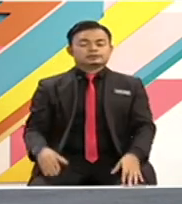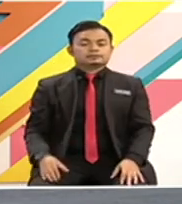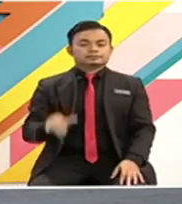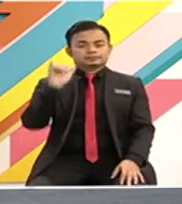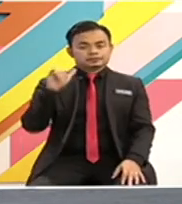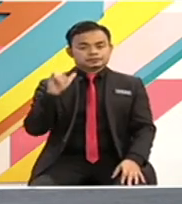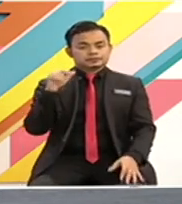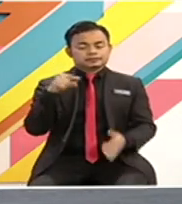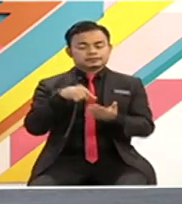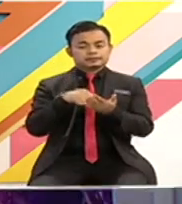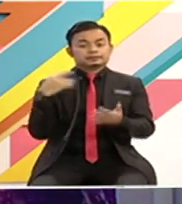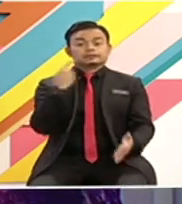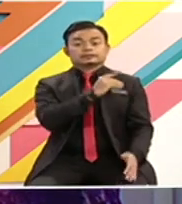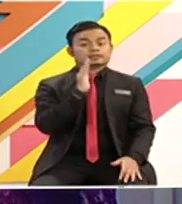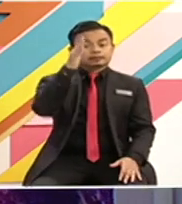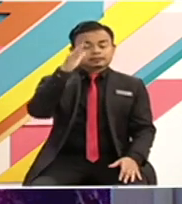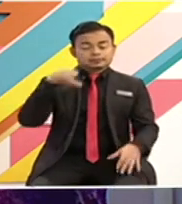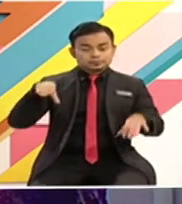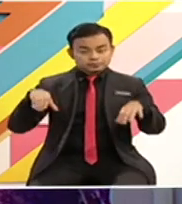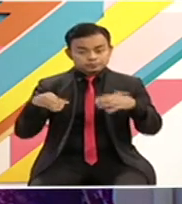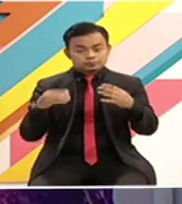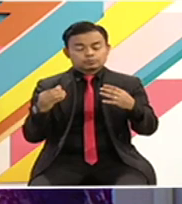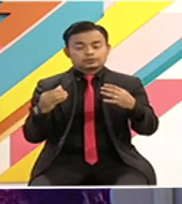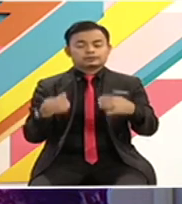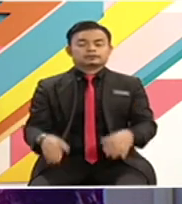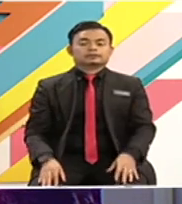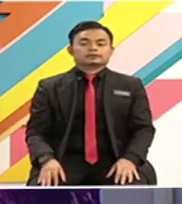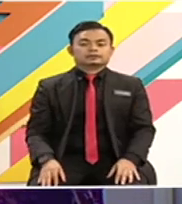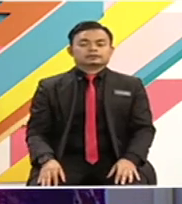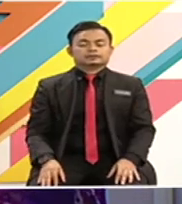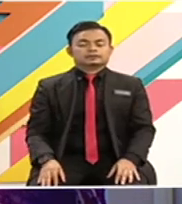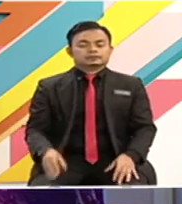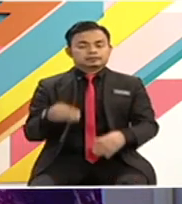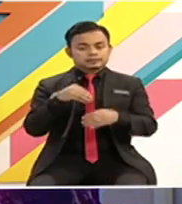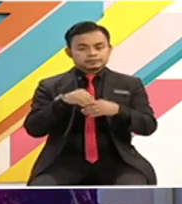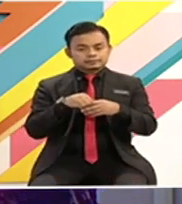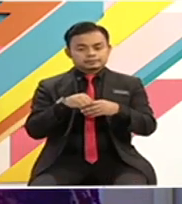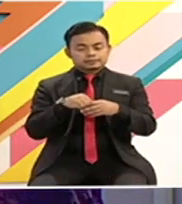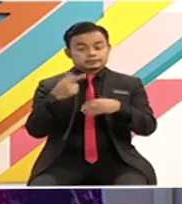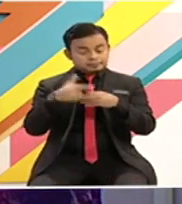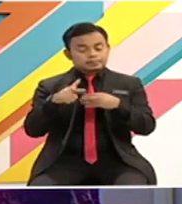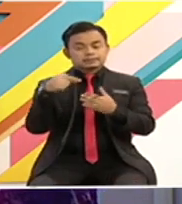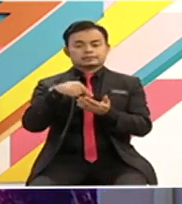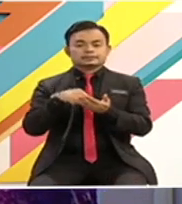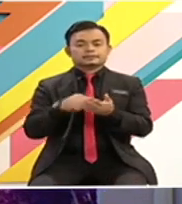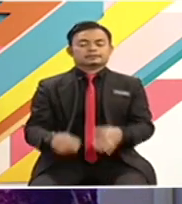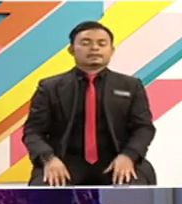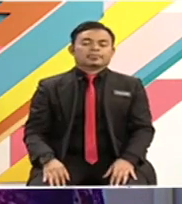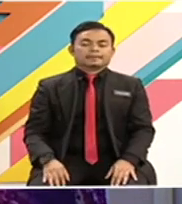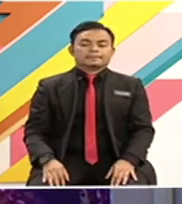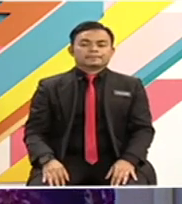buat kita akan aplikasikan dalam hasil seni visual kita pada segmen seterusnya dan ia kami sangat-sangat menarik